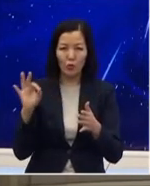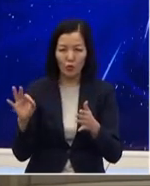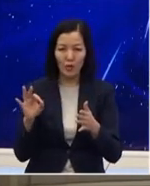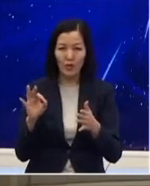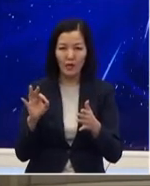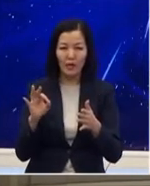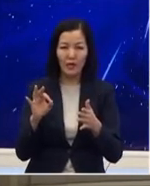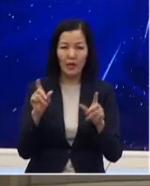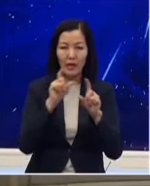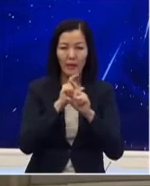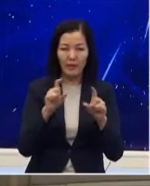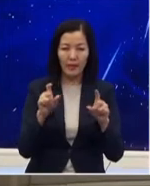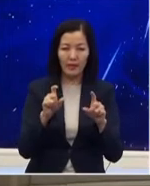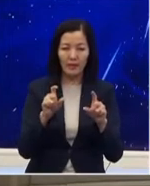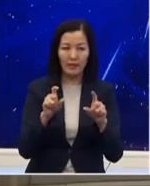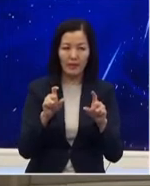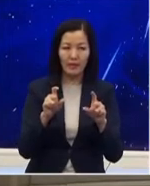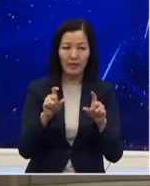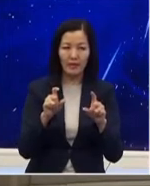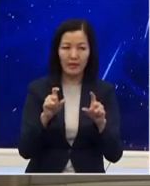23:00. Объекты